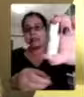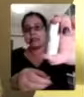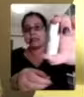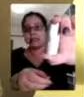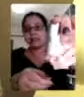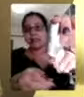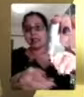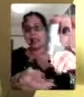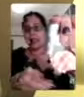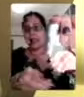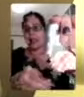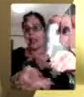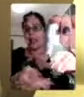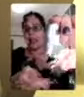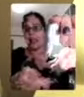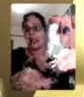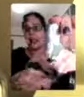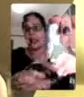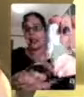Her yerde var.